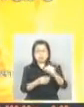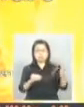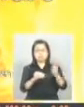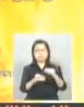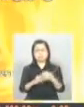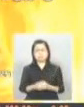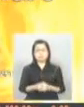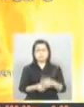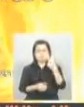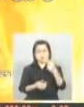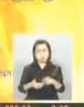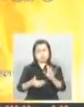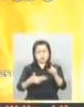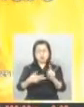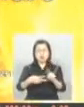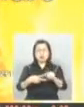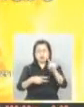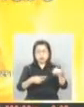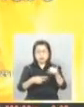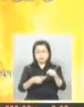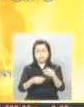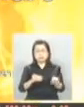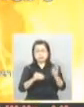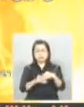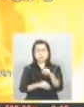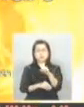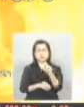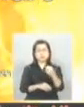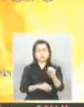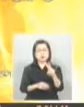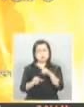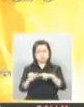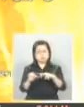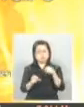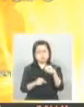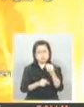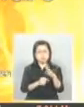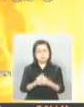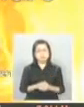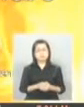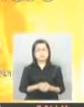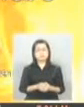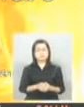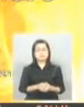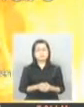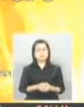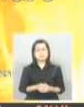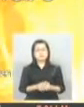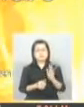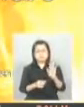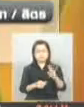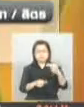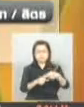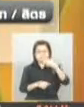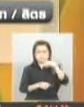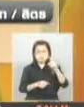ได้จากเบรนท์ของอังกฤษทะเลเหนือนะคะขึ้นไปอยู่ที่112ดอลลาร์14เซนต์ต่อ1บาร์เรลแล้วนะคะราคาน้ำมันในบ้านเ